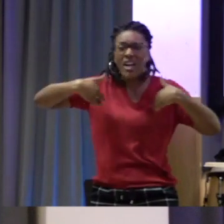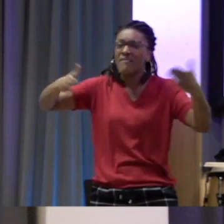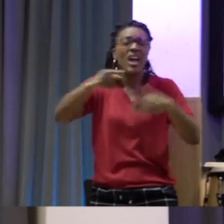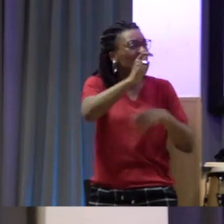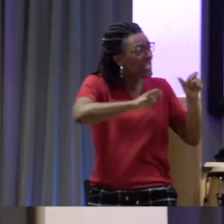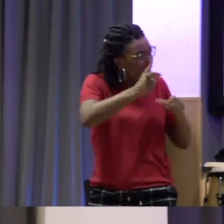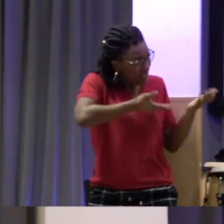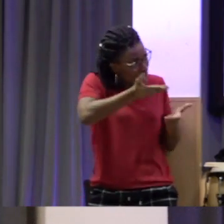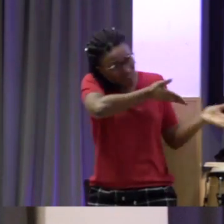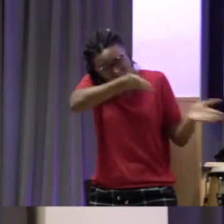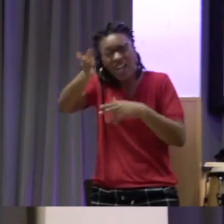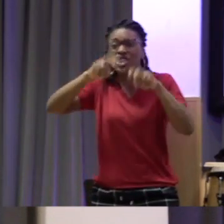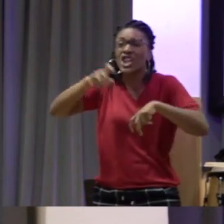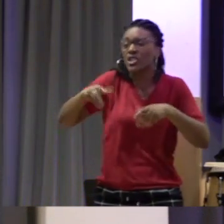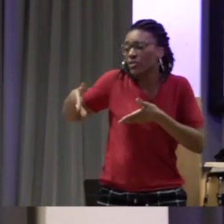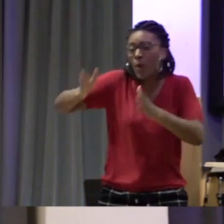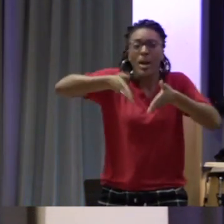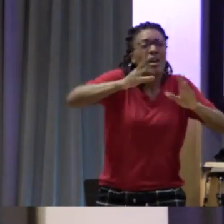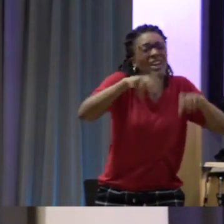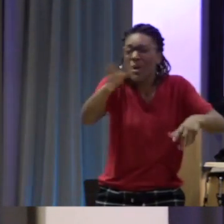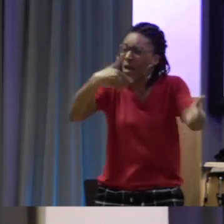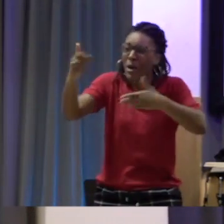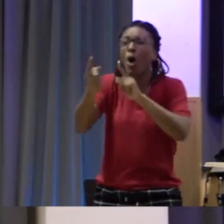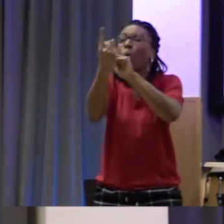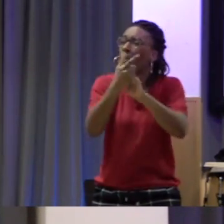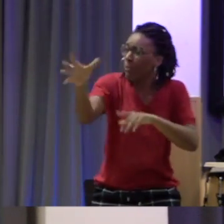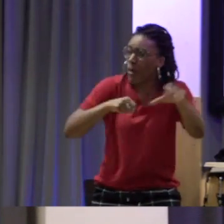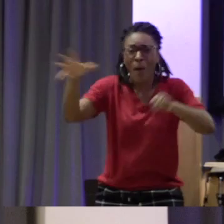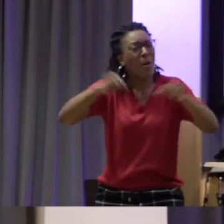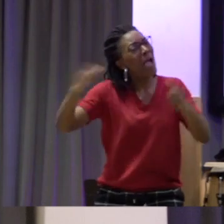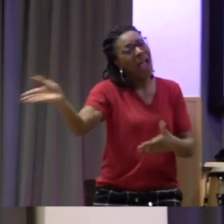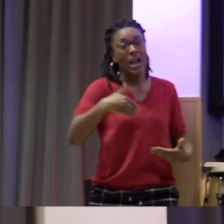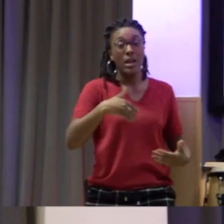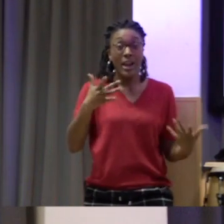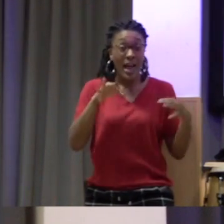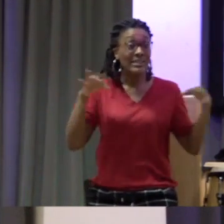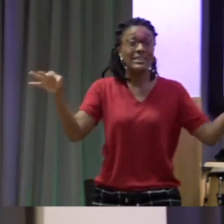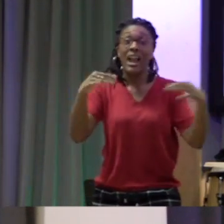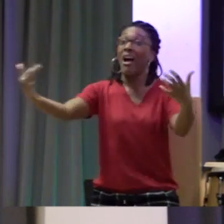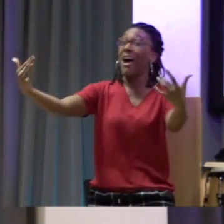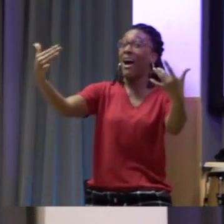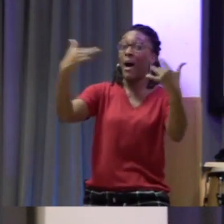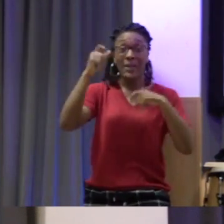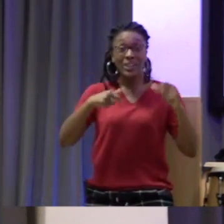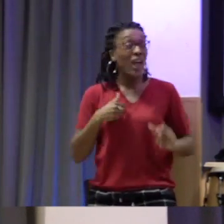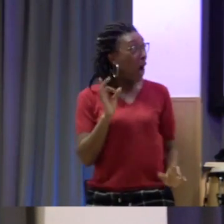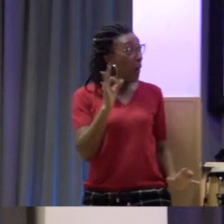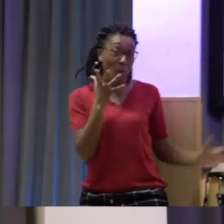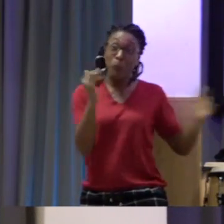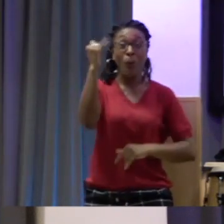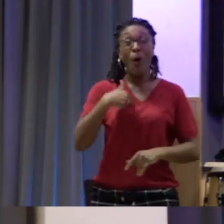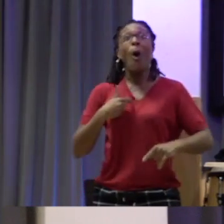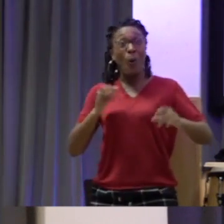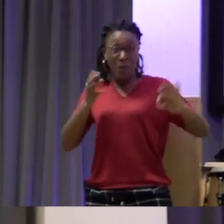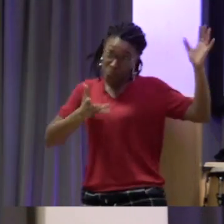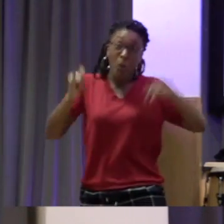rues, chemins et inviter tous ceux qu'il rencontre. Et là, beaucoup de gens ont accepté, en grand nombre,